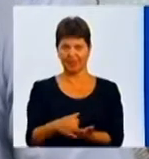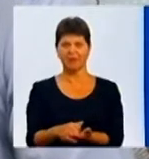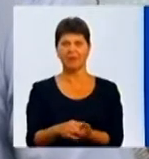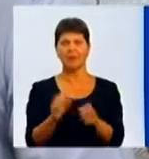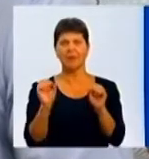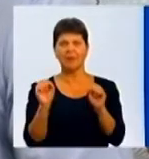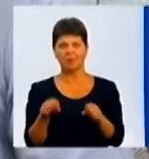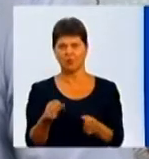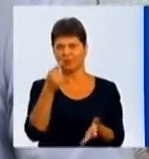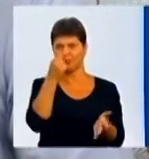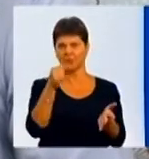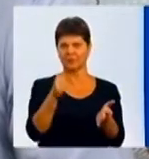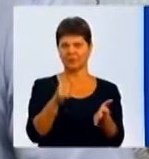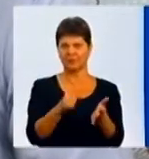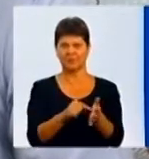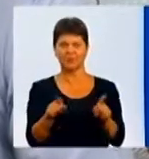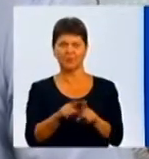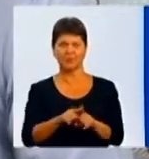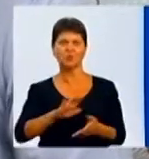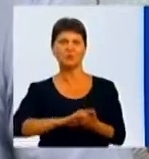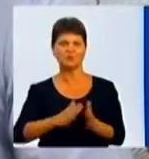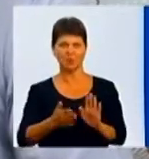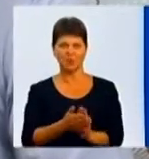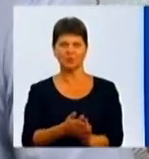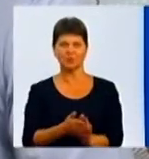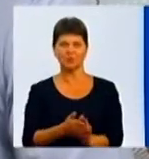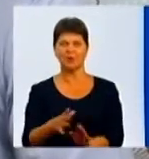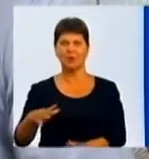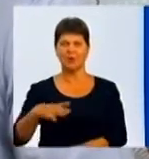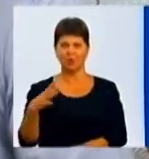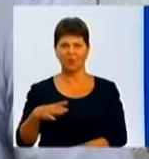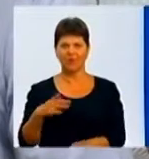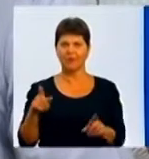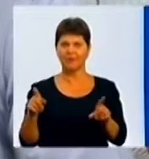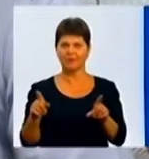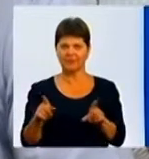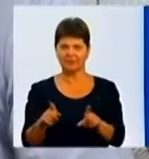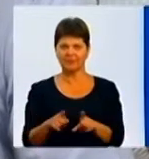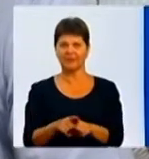може потрапити в таку ситуацію, тому що я ж говорю, що бувають